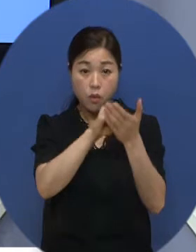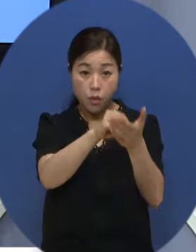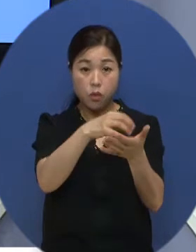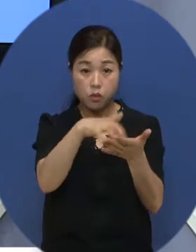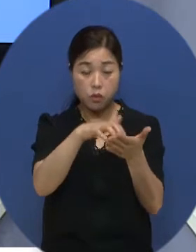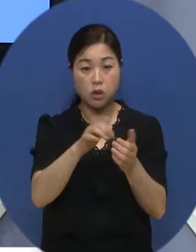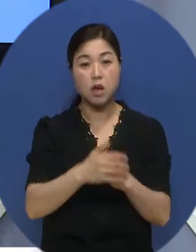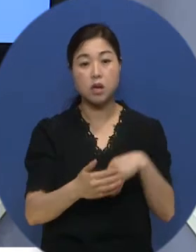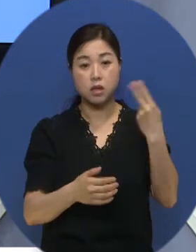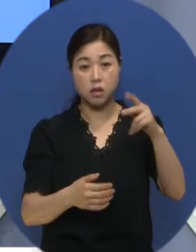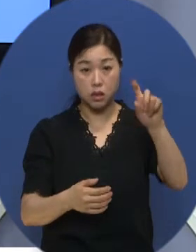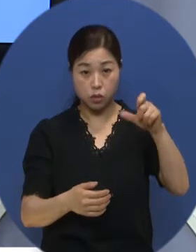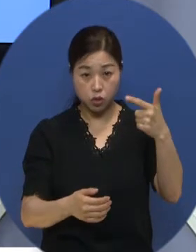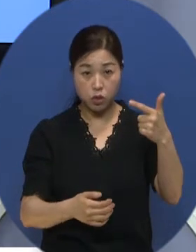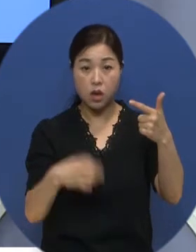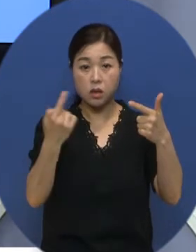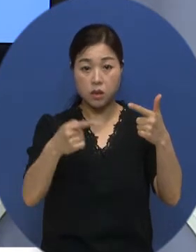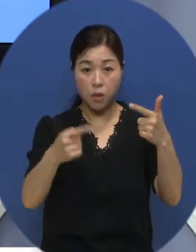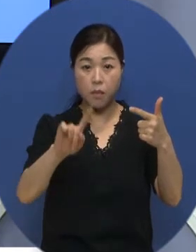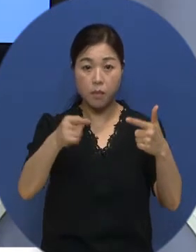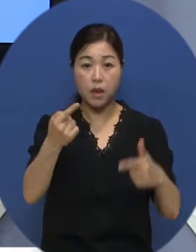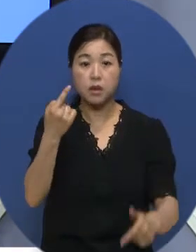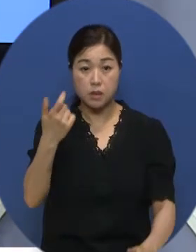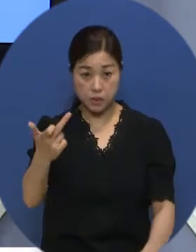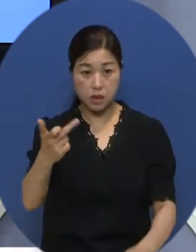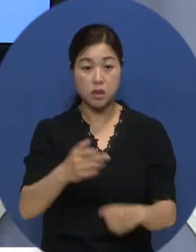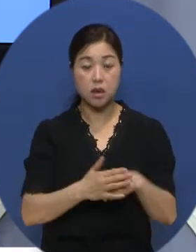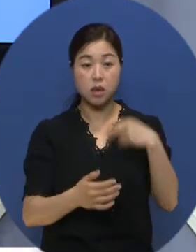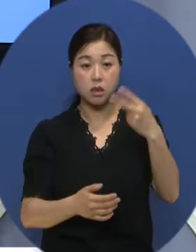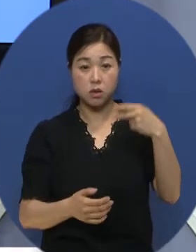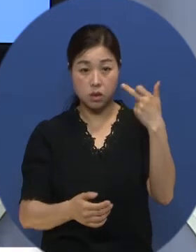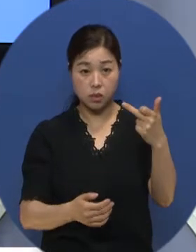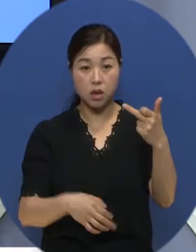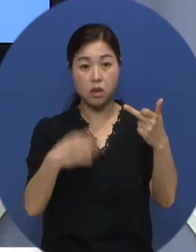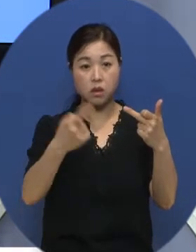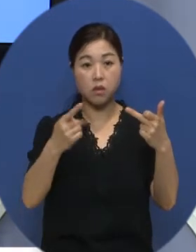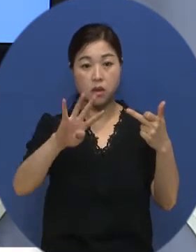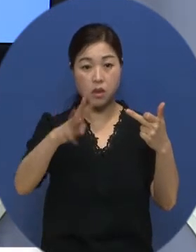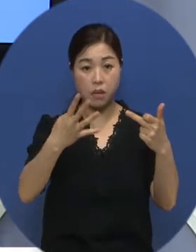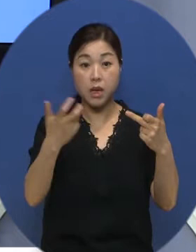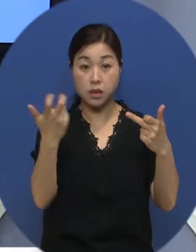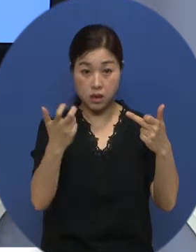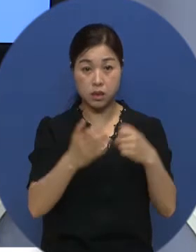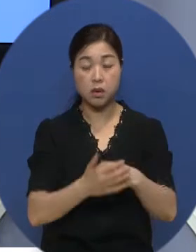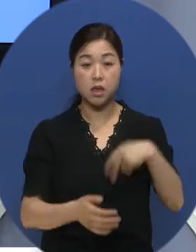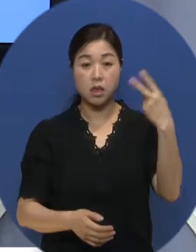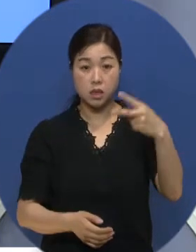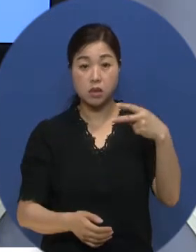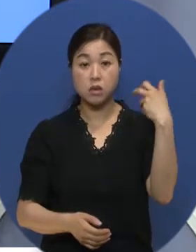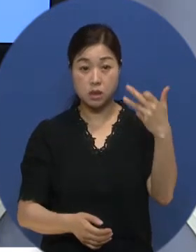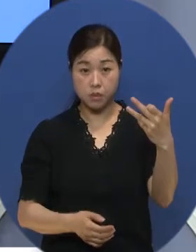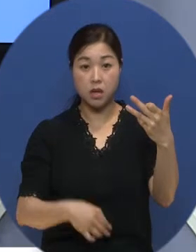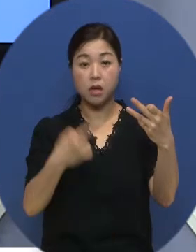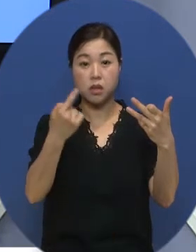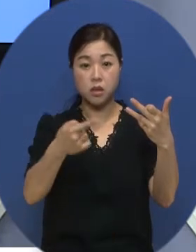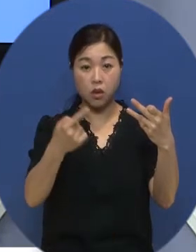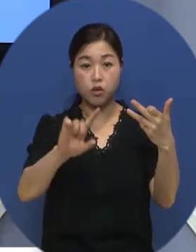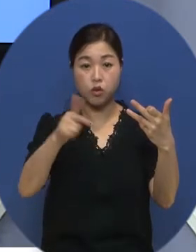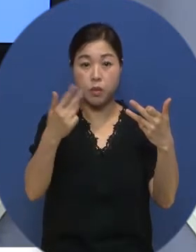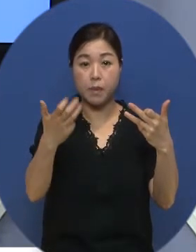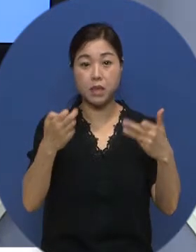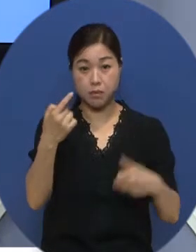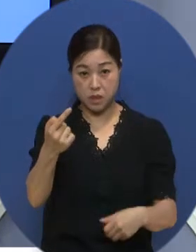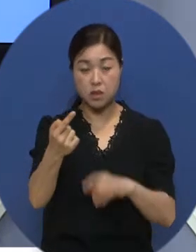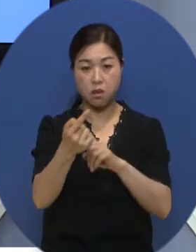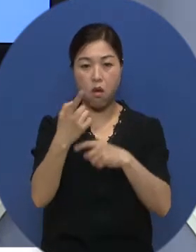2016년 1100 17건 2017년 1400 이런건 2018년 1600 81권 으로